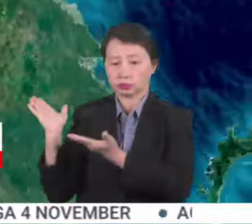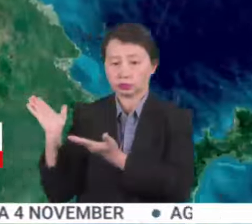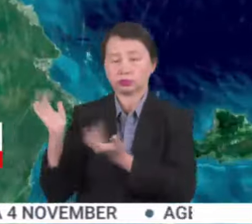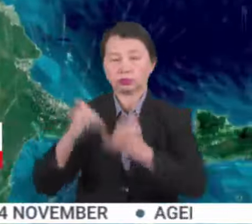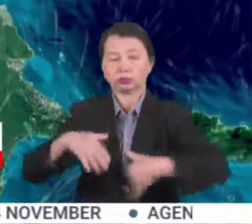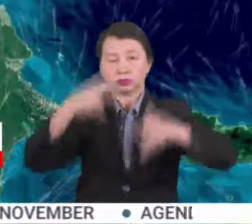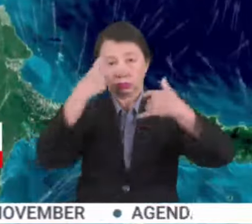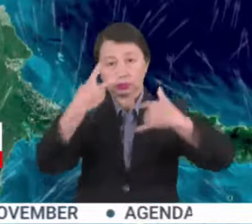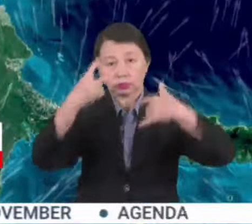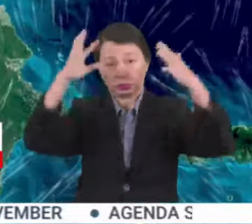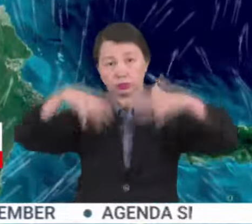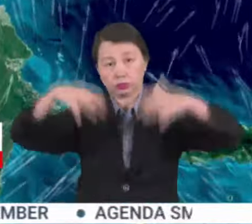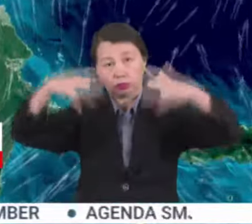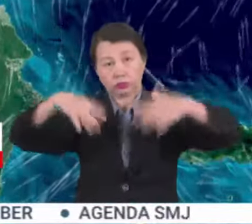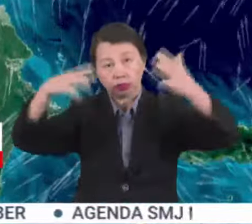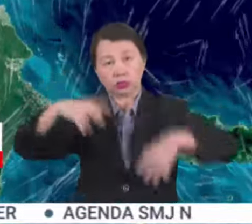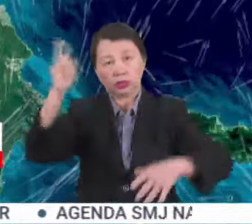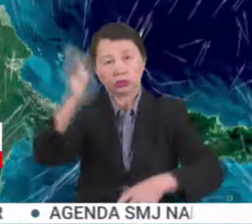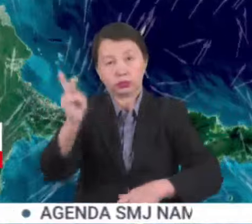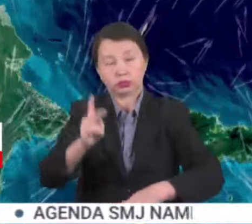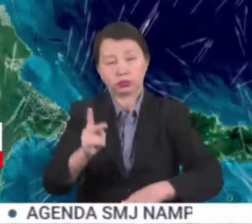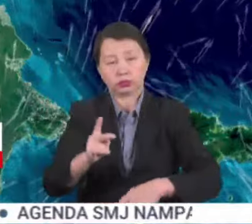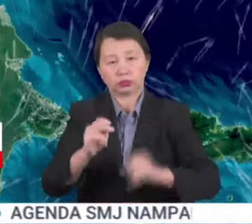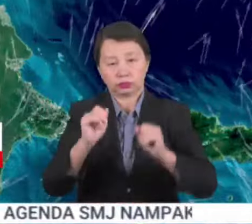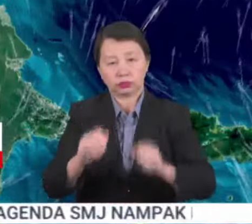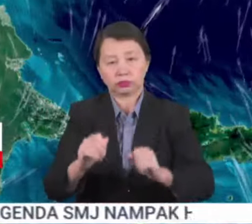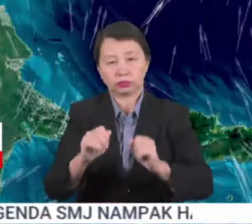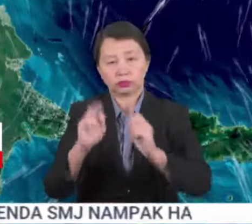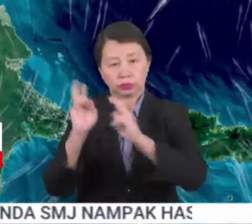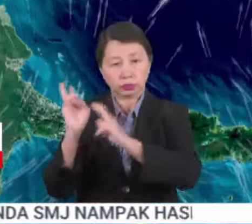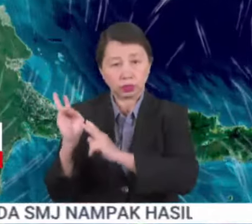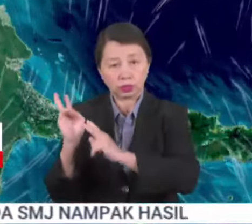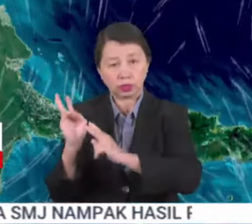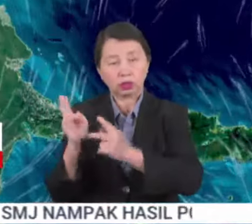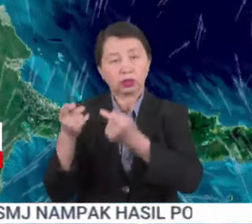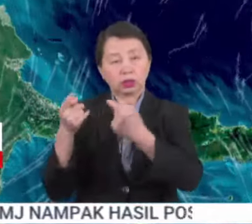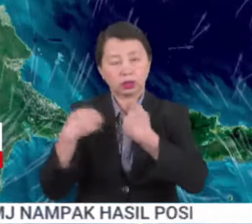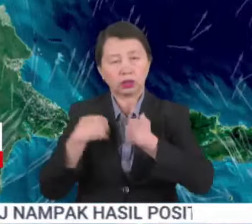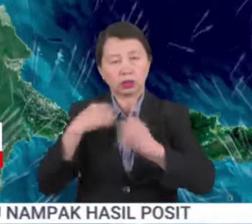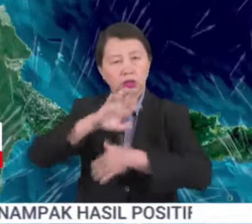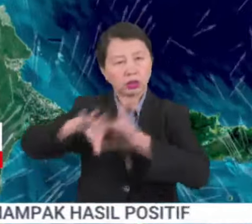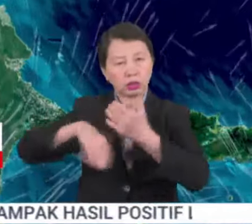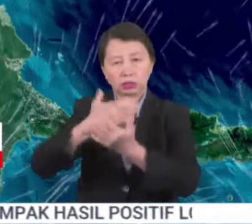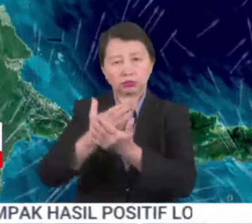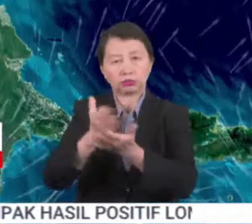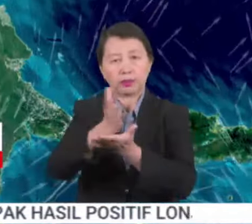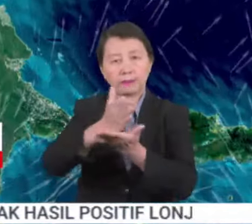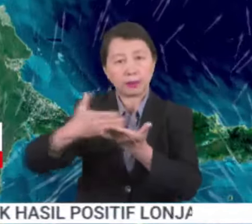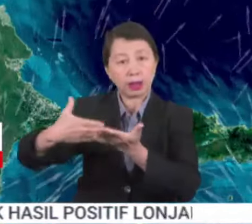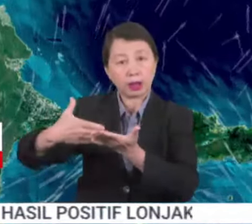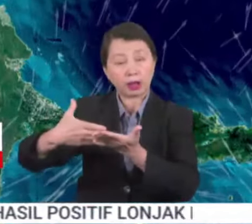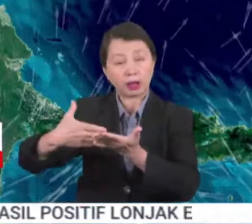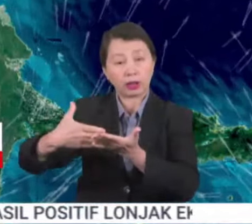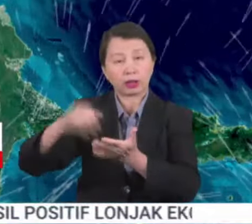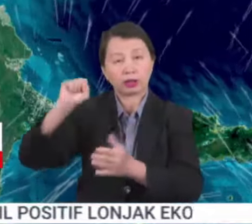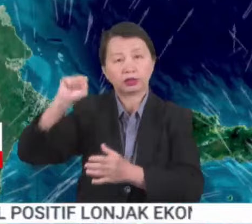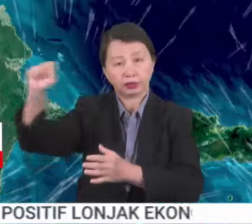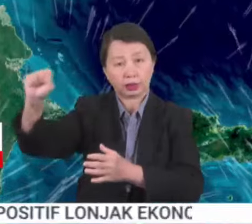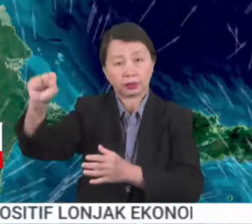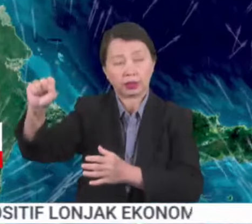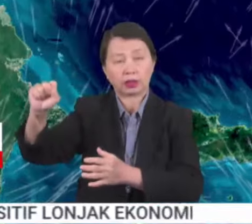diperhatikan hujan berserta ribut petir kini sedang berlaku di hampir keseluruh bahagian di Sarawak, di